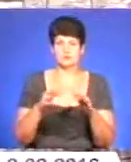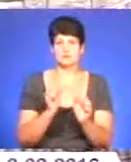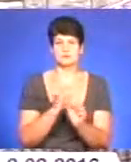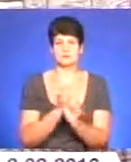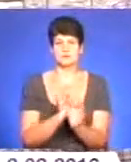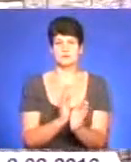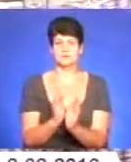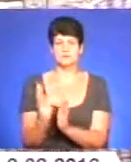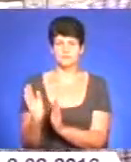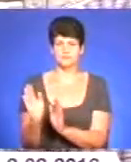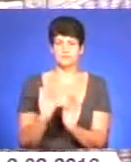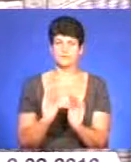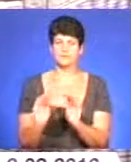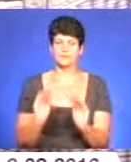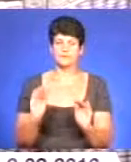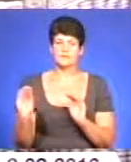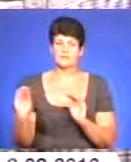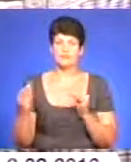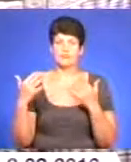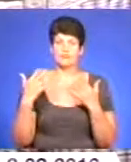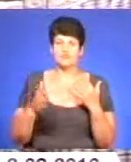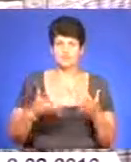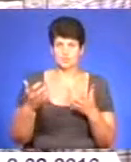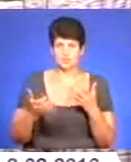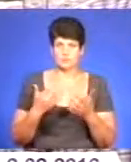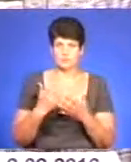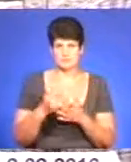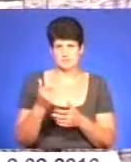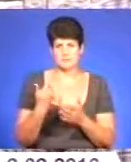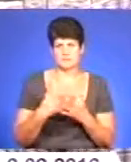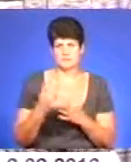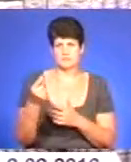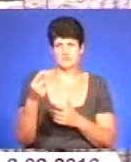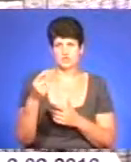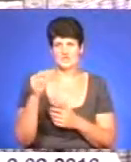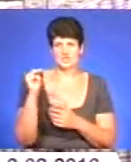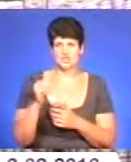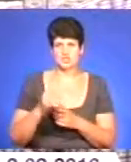На даний момент розкопка триває вже біля півтора тижня.